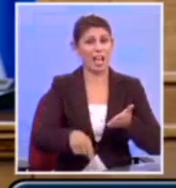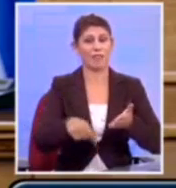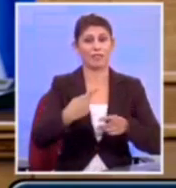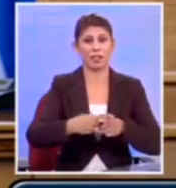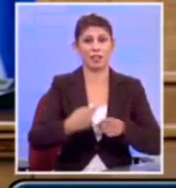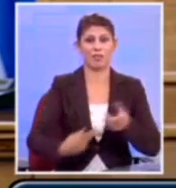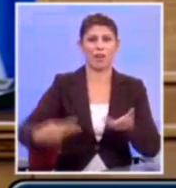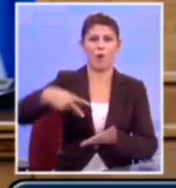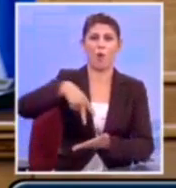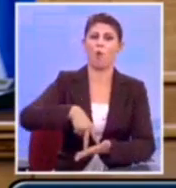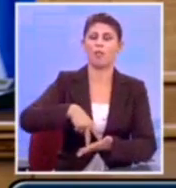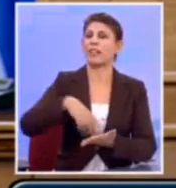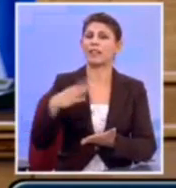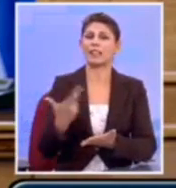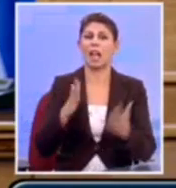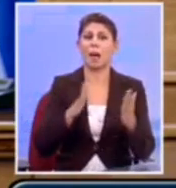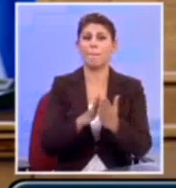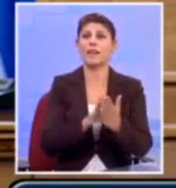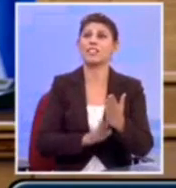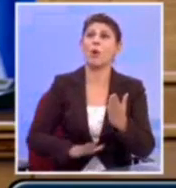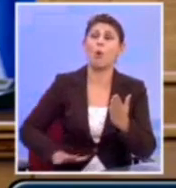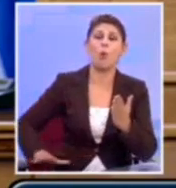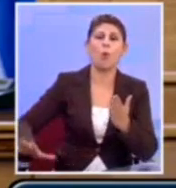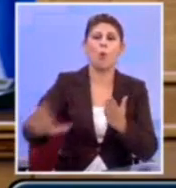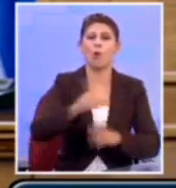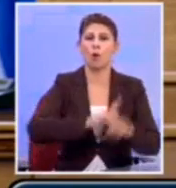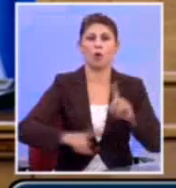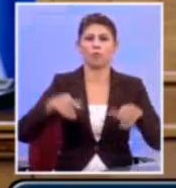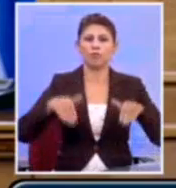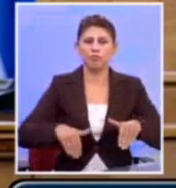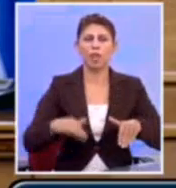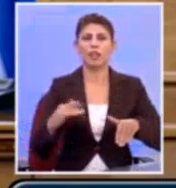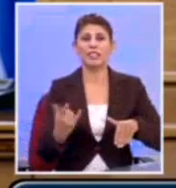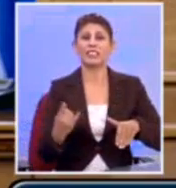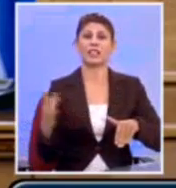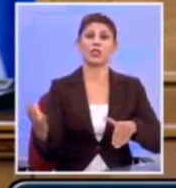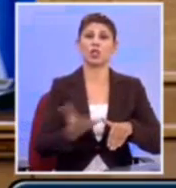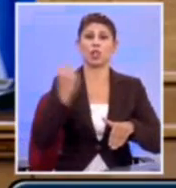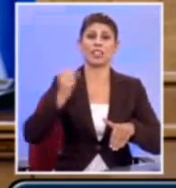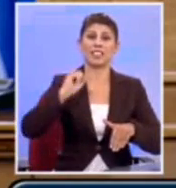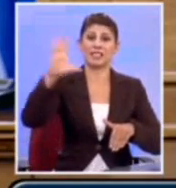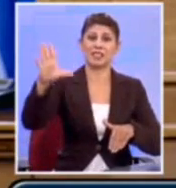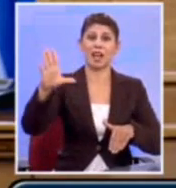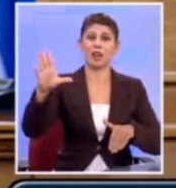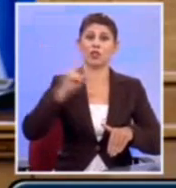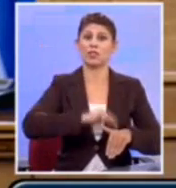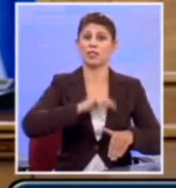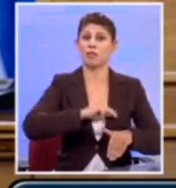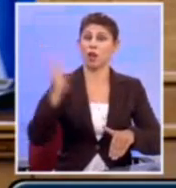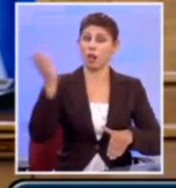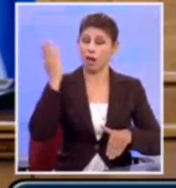πατρίδα στάθηκε όρθια, γιατί απέναντι σε όλους όσοι υπηρέτησαν είτε τη σωτηρία των ξένων ζωτικών συμφερόντων